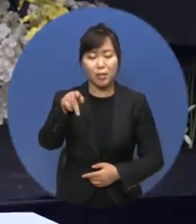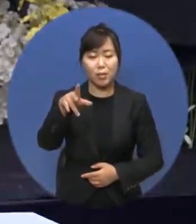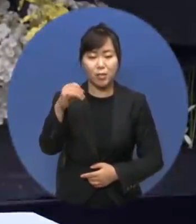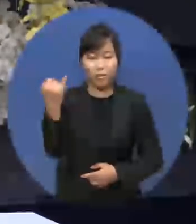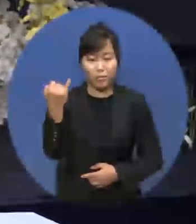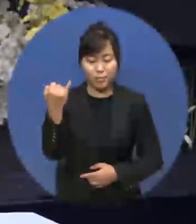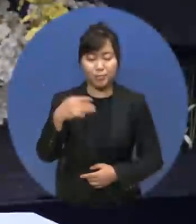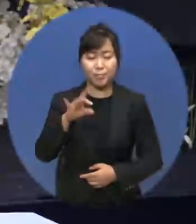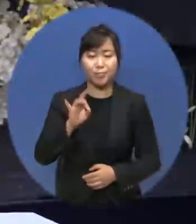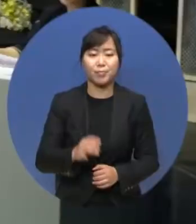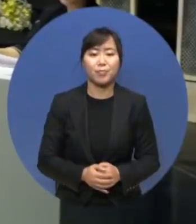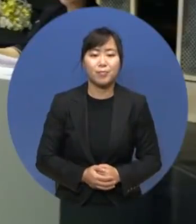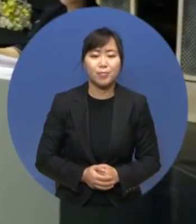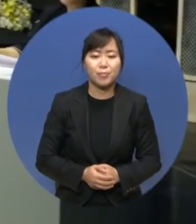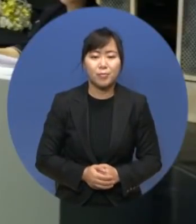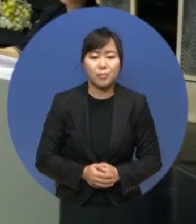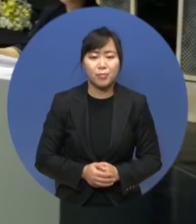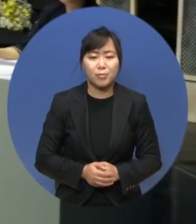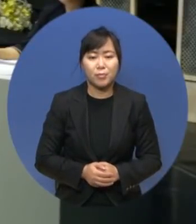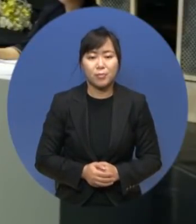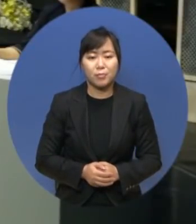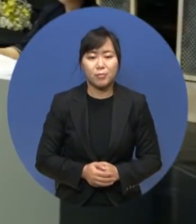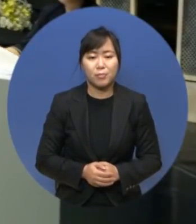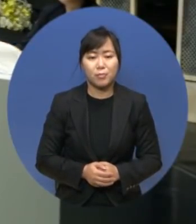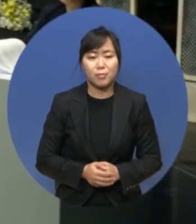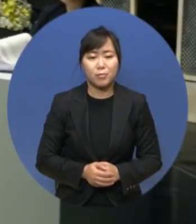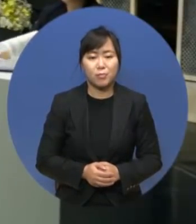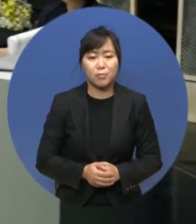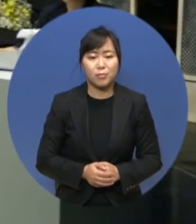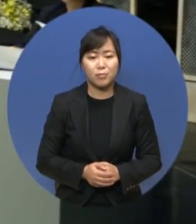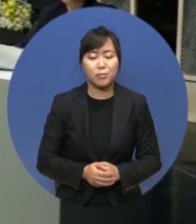팀장님께 부탁드려 볼까요? 네,